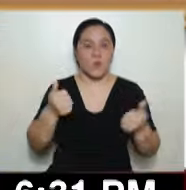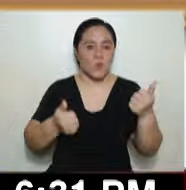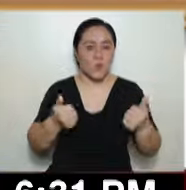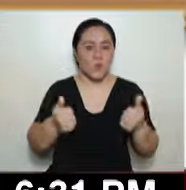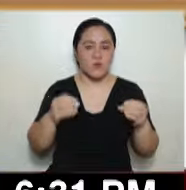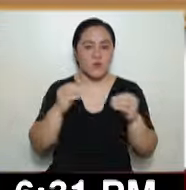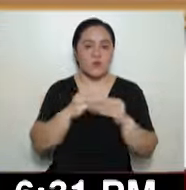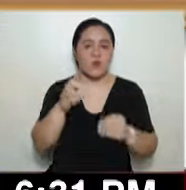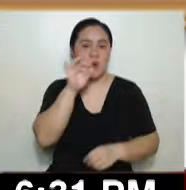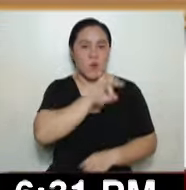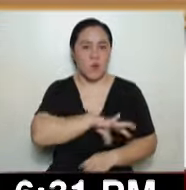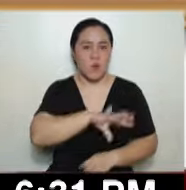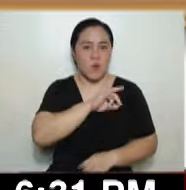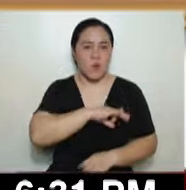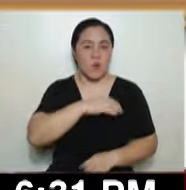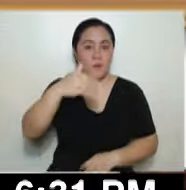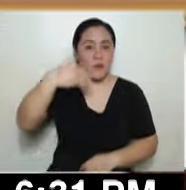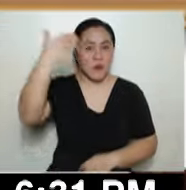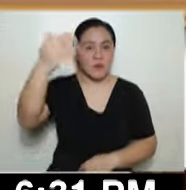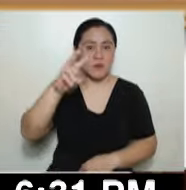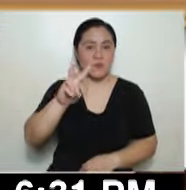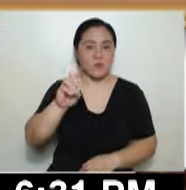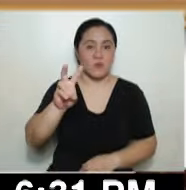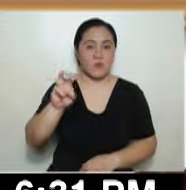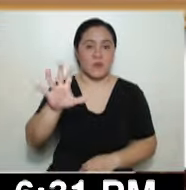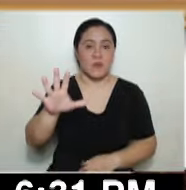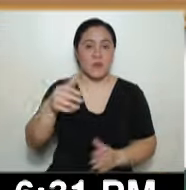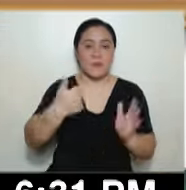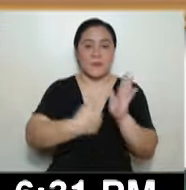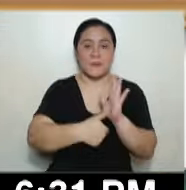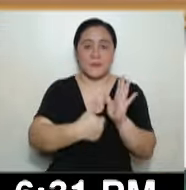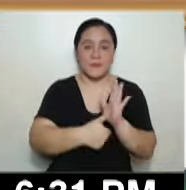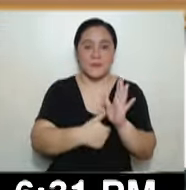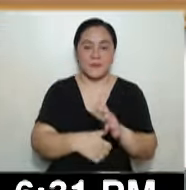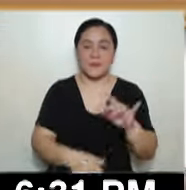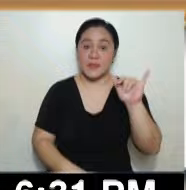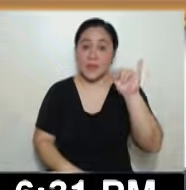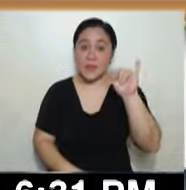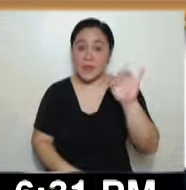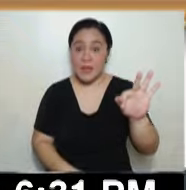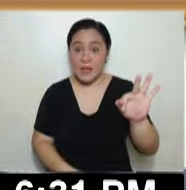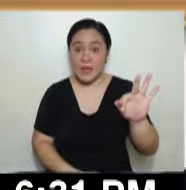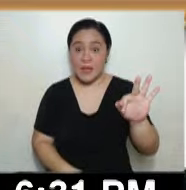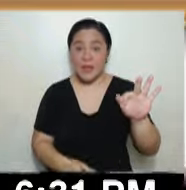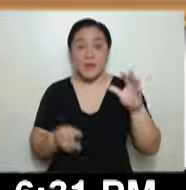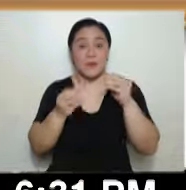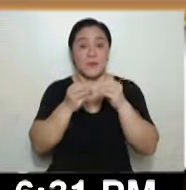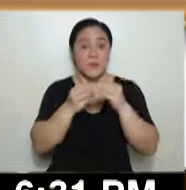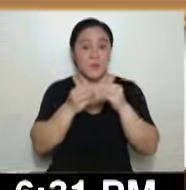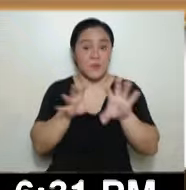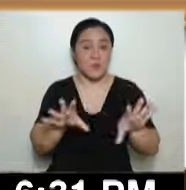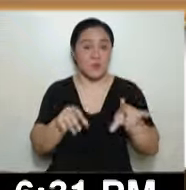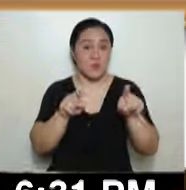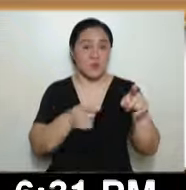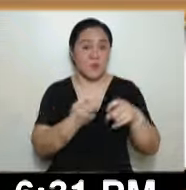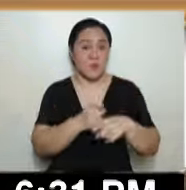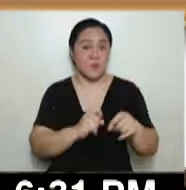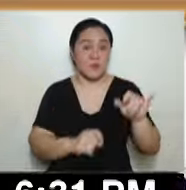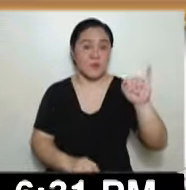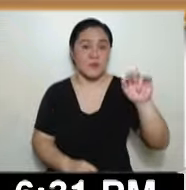pakikinabangan sa darating na 2025 elections. Kasi kung meron man nawala kay Isko Moreno, yun yung makinarya